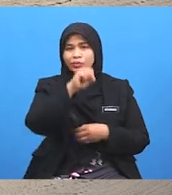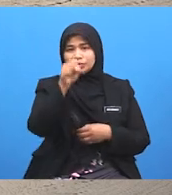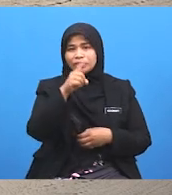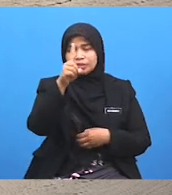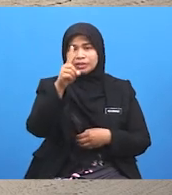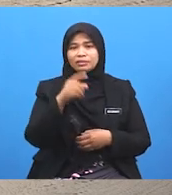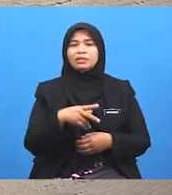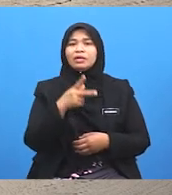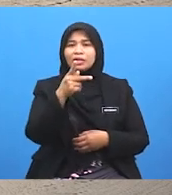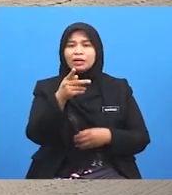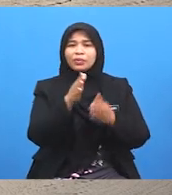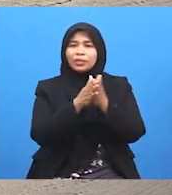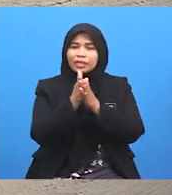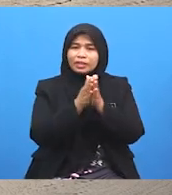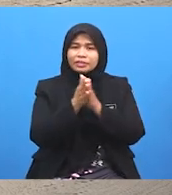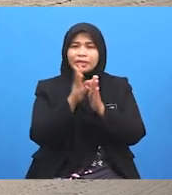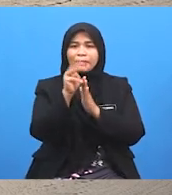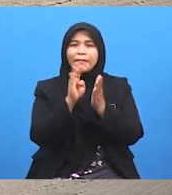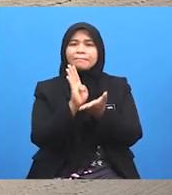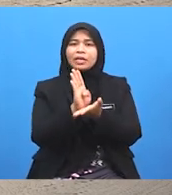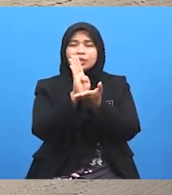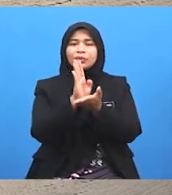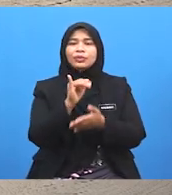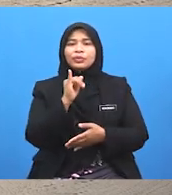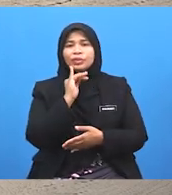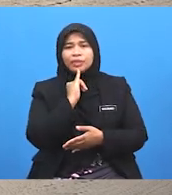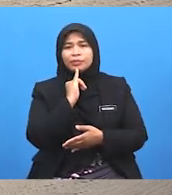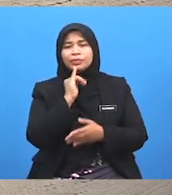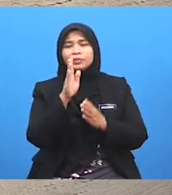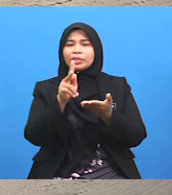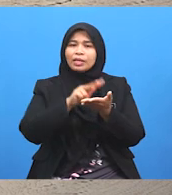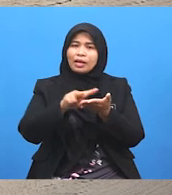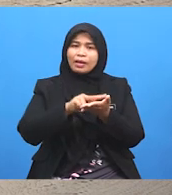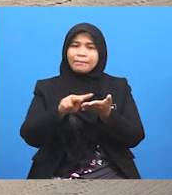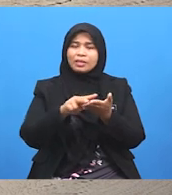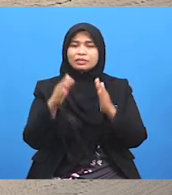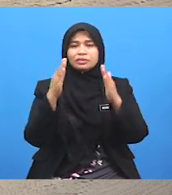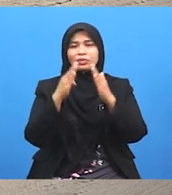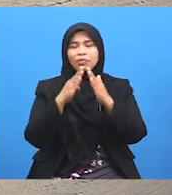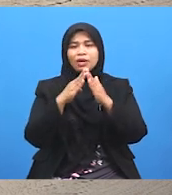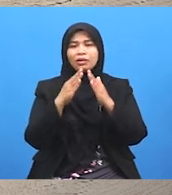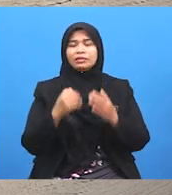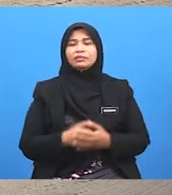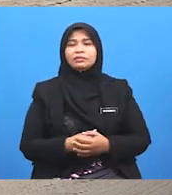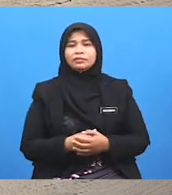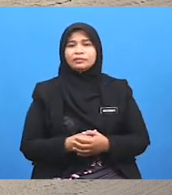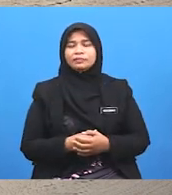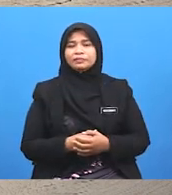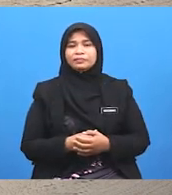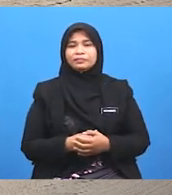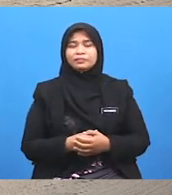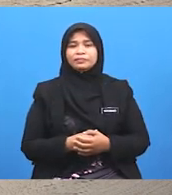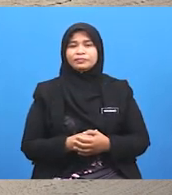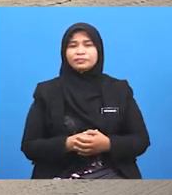Soalan 1. Kamu rajin membantu ibu mengemaskan rumah.